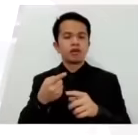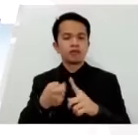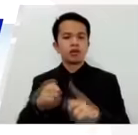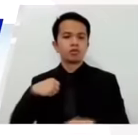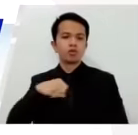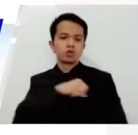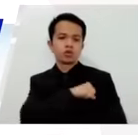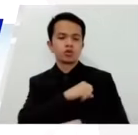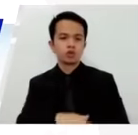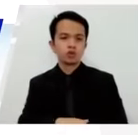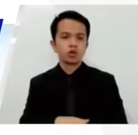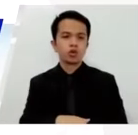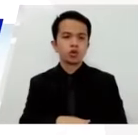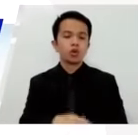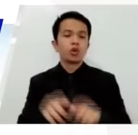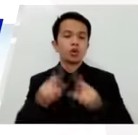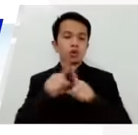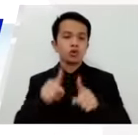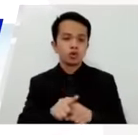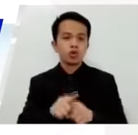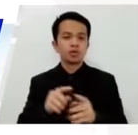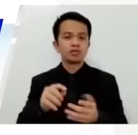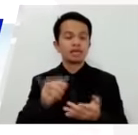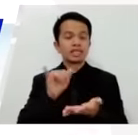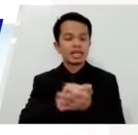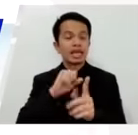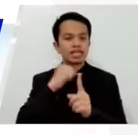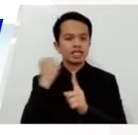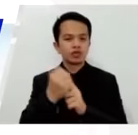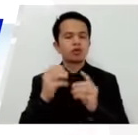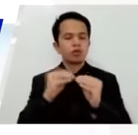And the situation will be processed fairly.